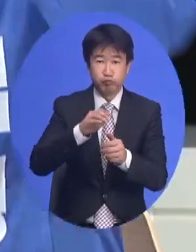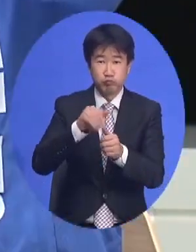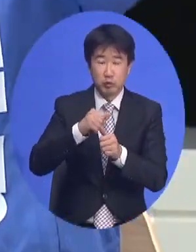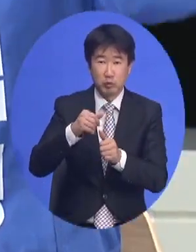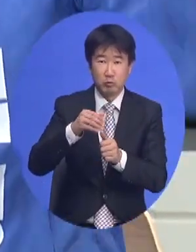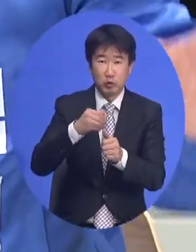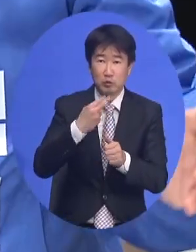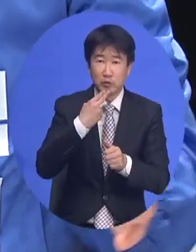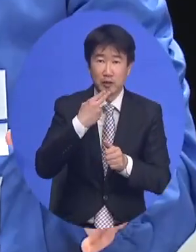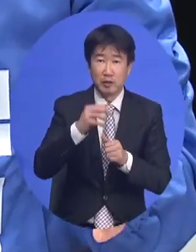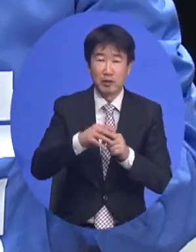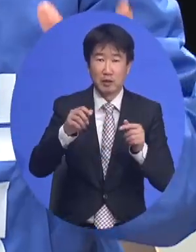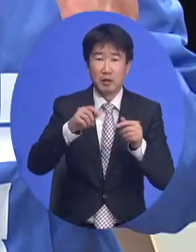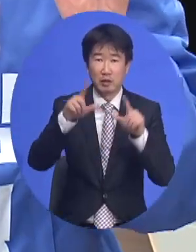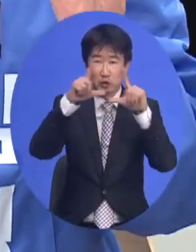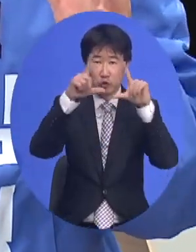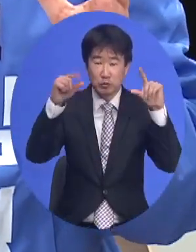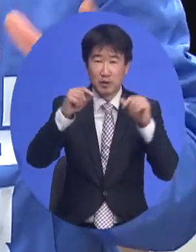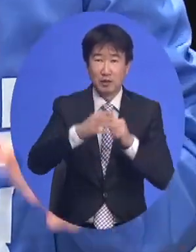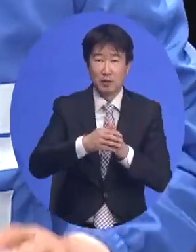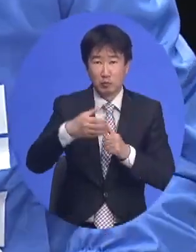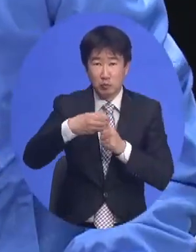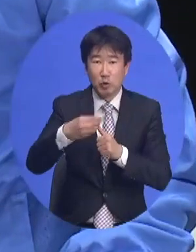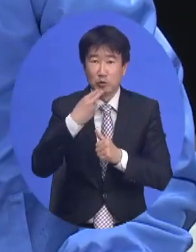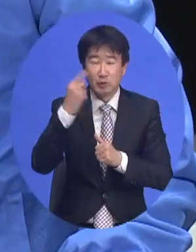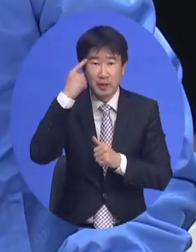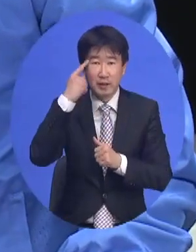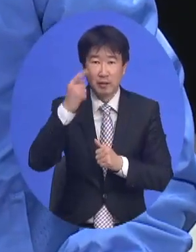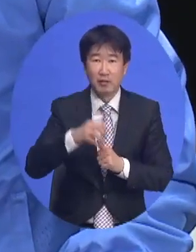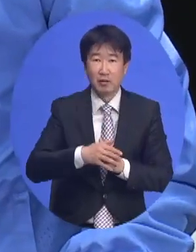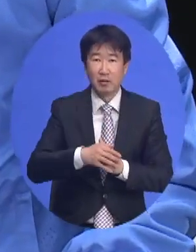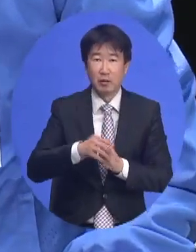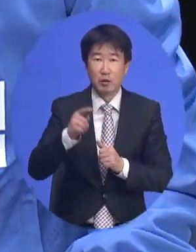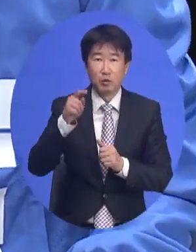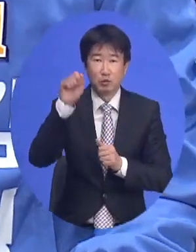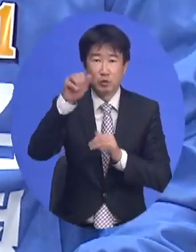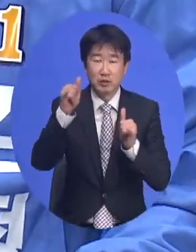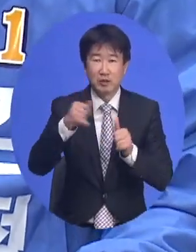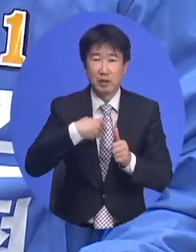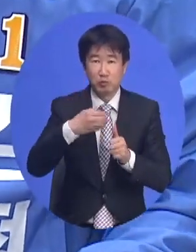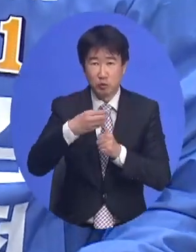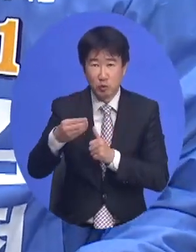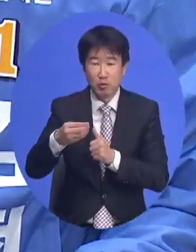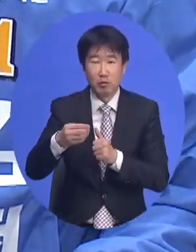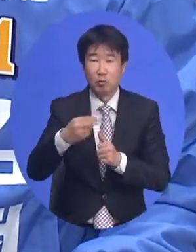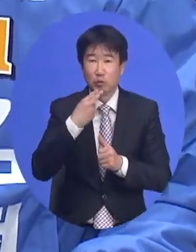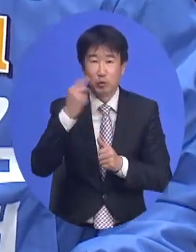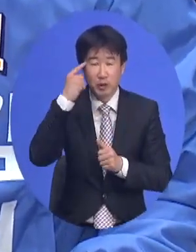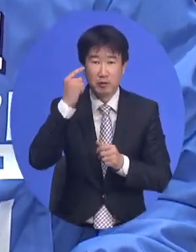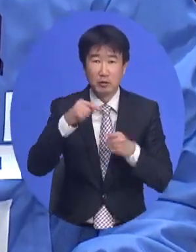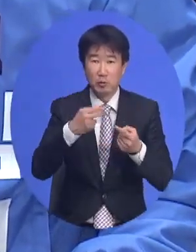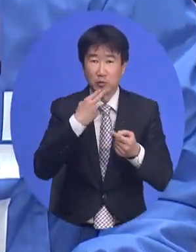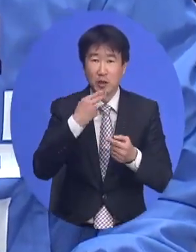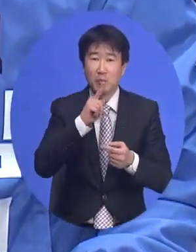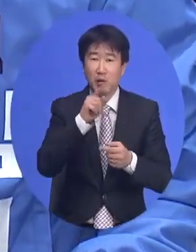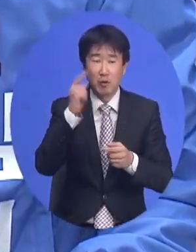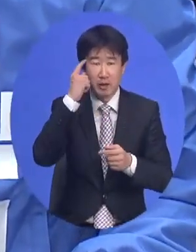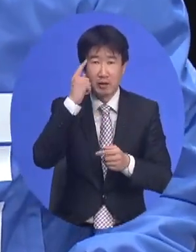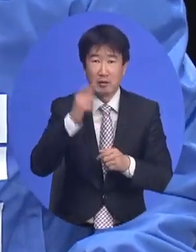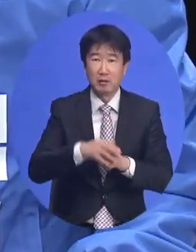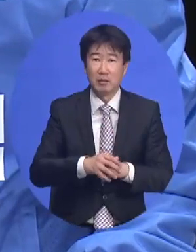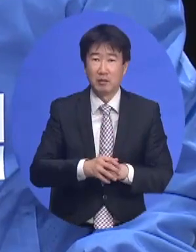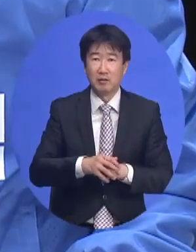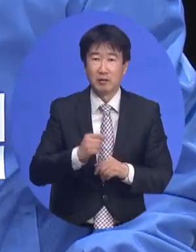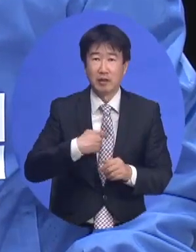그 현수막 다 붙어 있잖아요. 언제 한번 불려주셨냐고요, 누구를? 후보자님께서. 아니니까. 아니, 그거는 TMC가 하는데요. 아니,